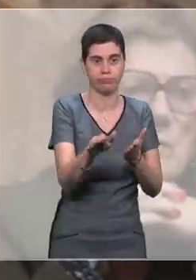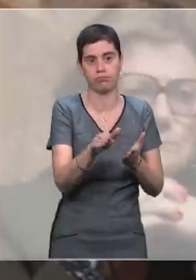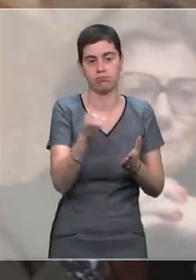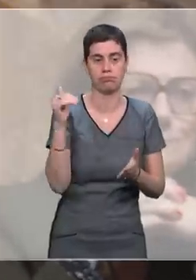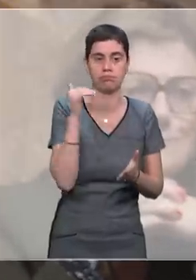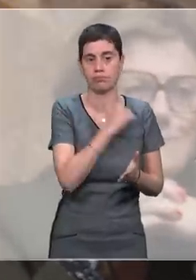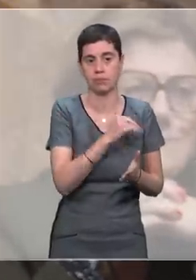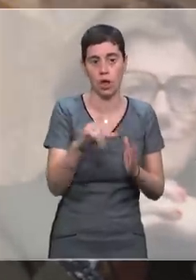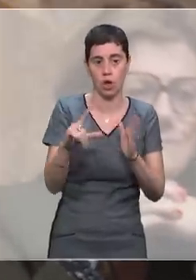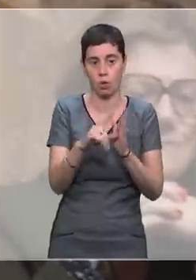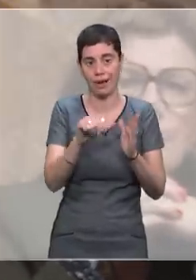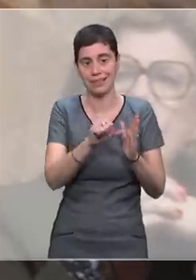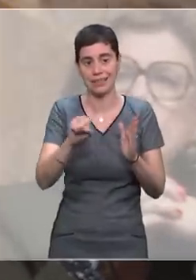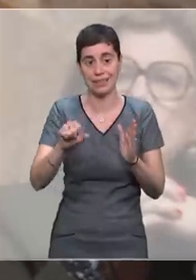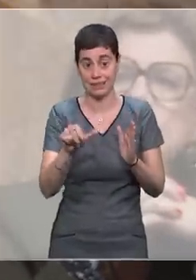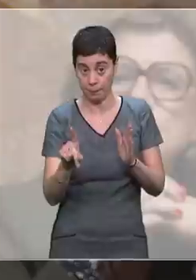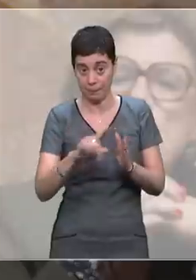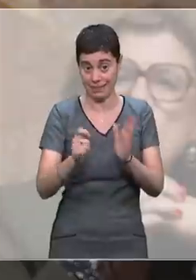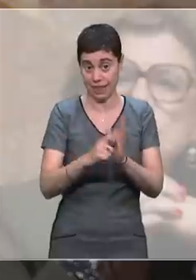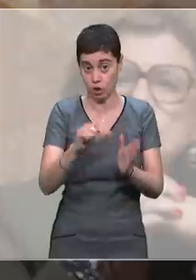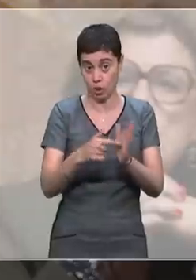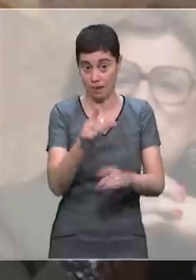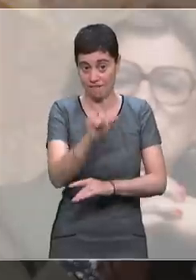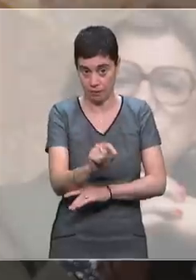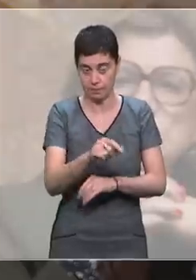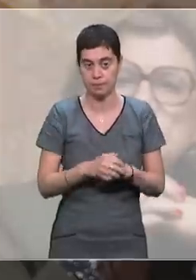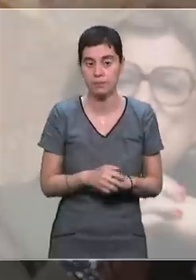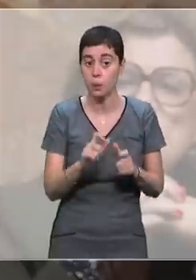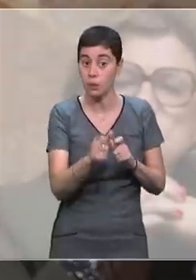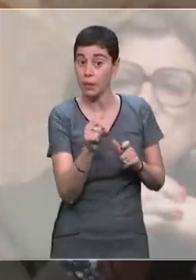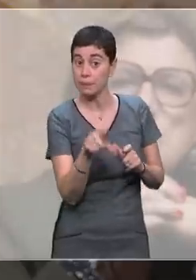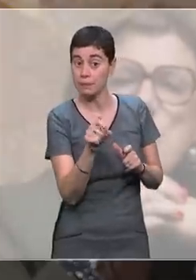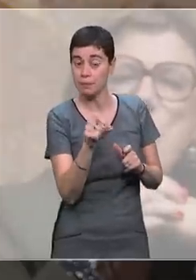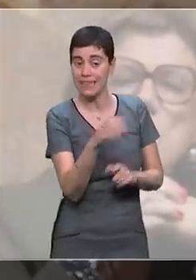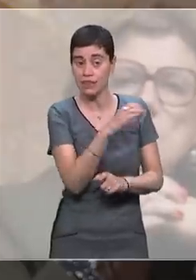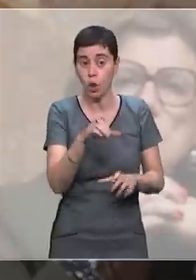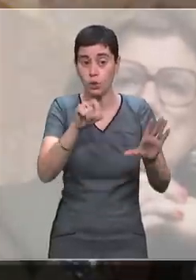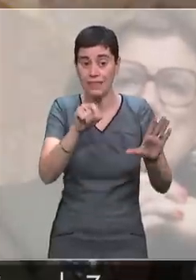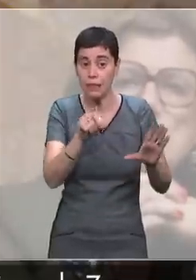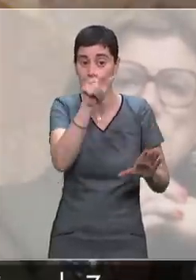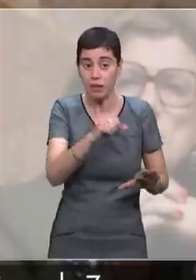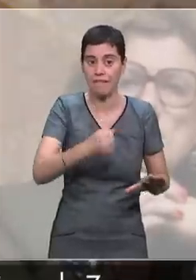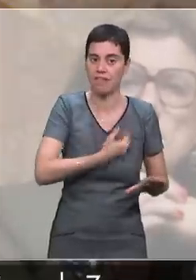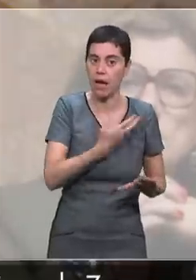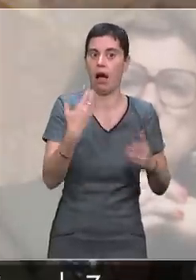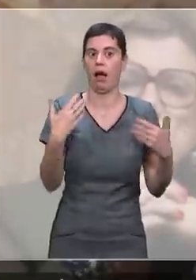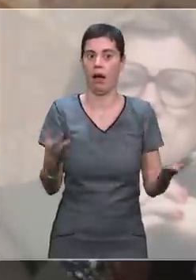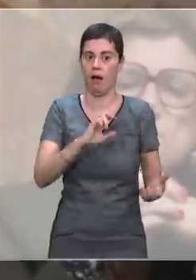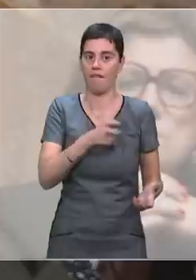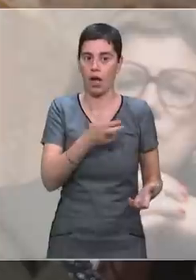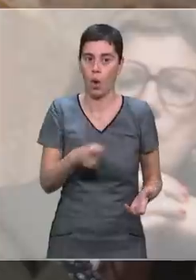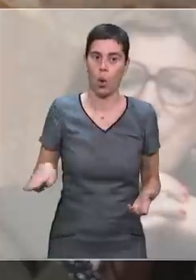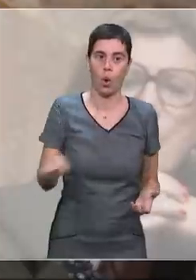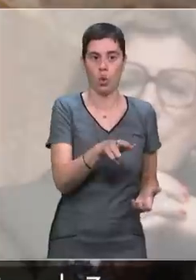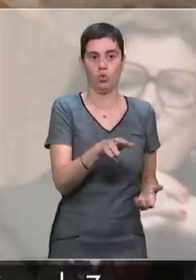à travers la loi ASAP en 2020. Grâce à cette procédure, 170 victimes de squatteurs ont déjà pu récupérer leur domicile en